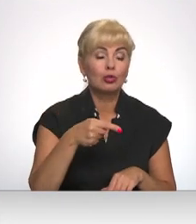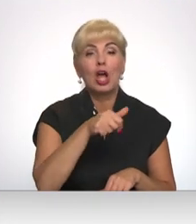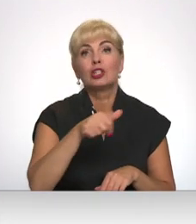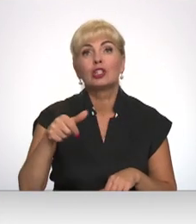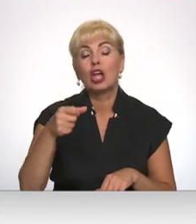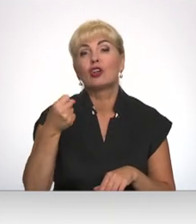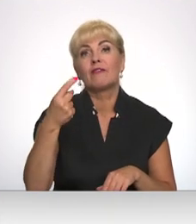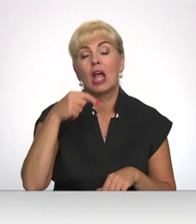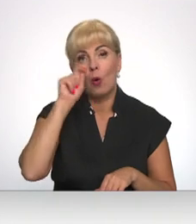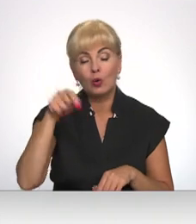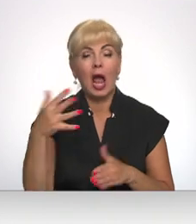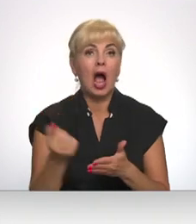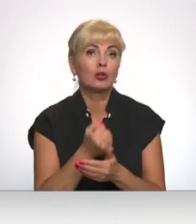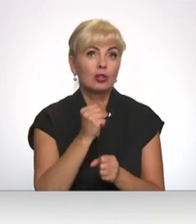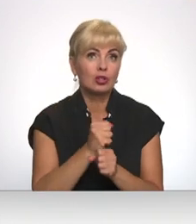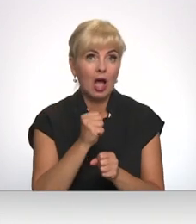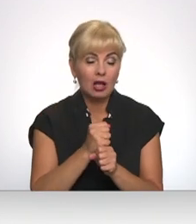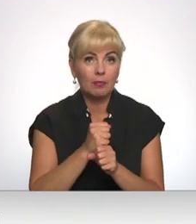5611 ukraiņi atraduši darbu kādā no